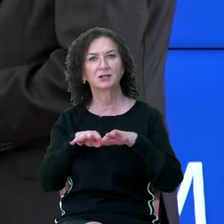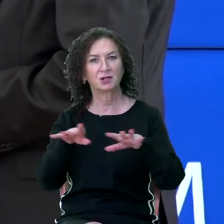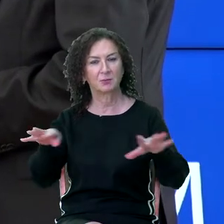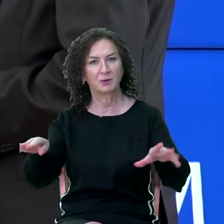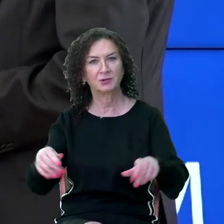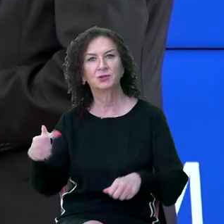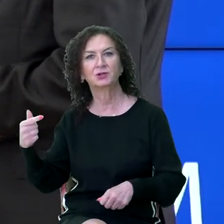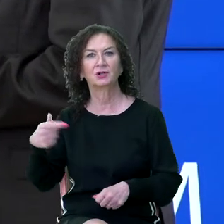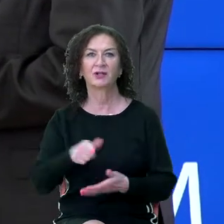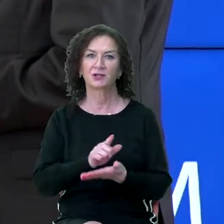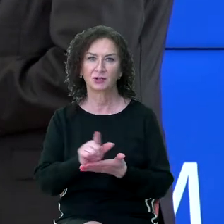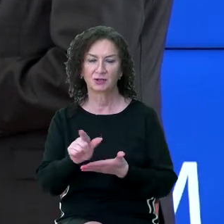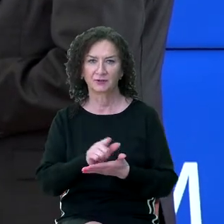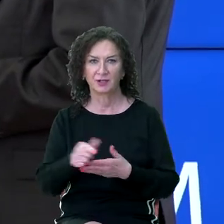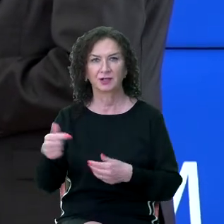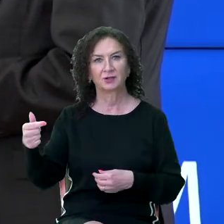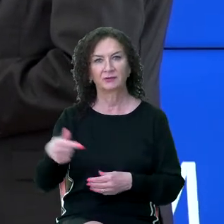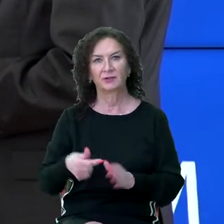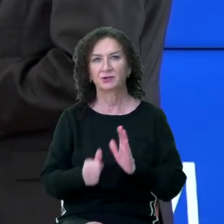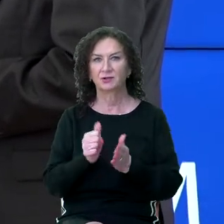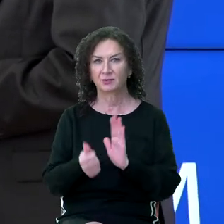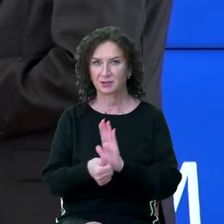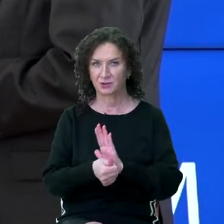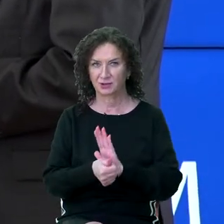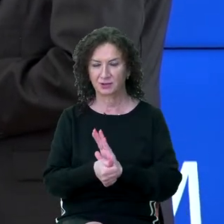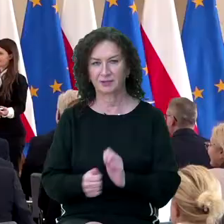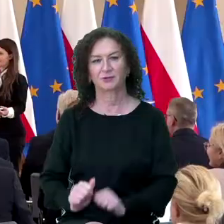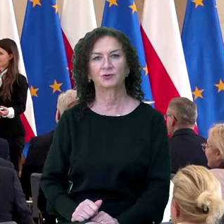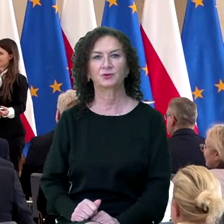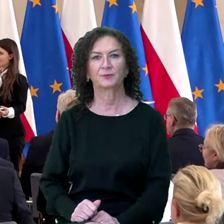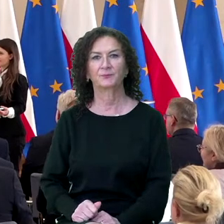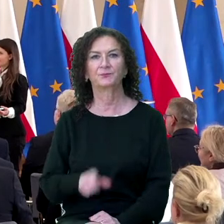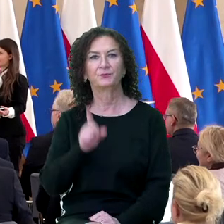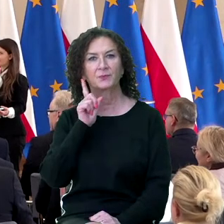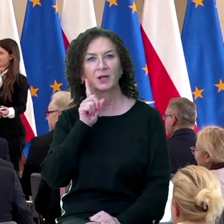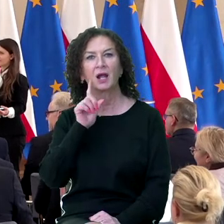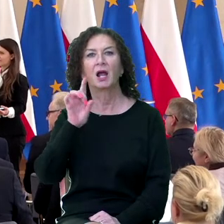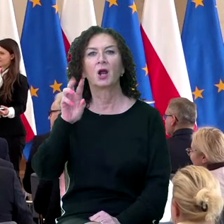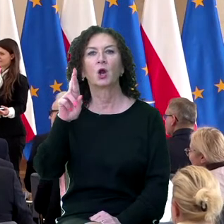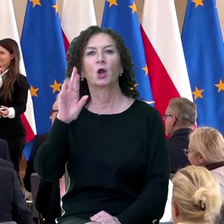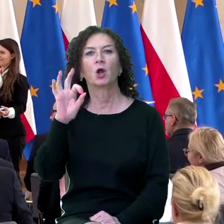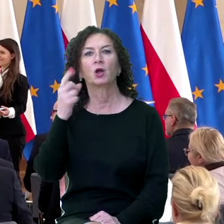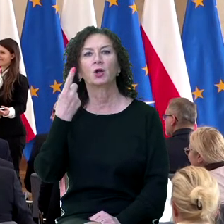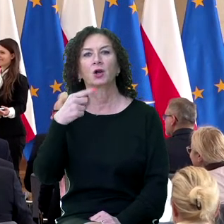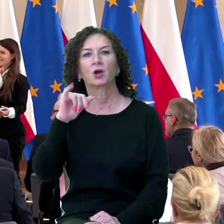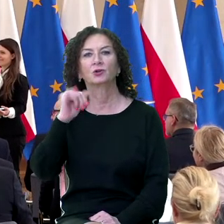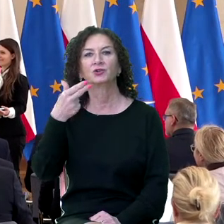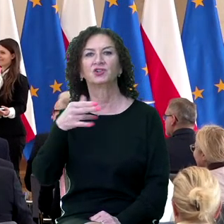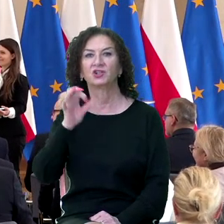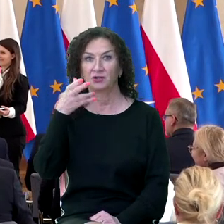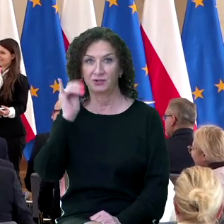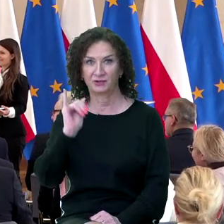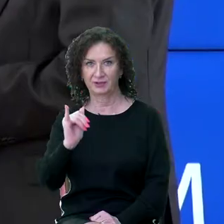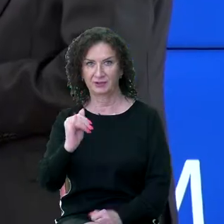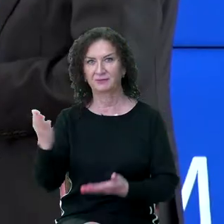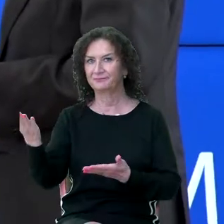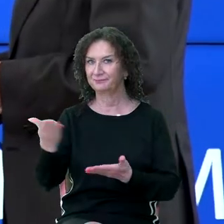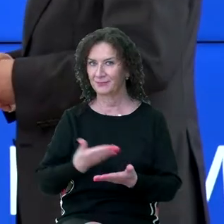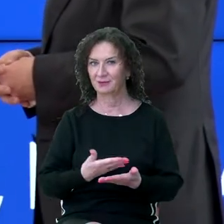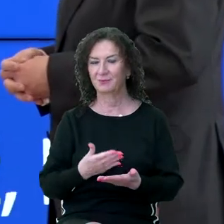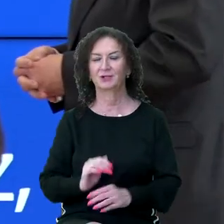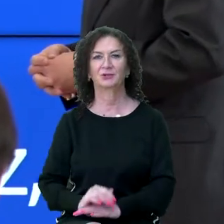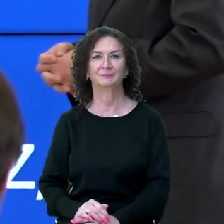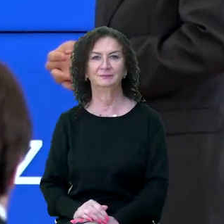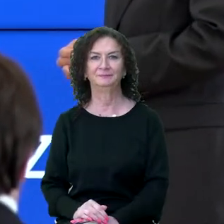2012-2016 i doktor inżynier Sławomir Brodziński. Zapraszam na stanowisku szefa służby cywilnej w